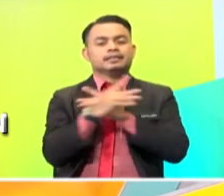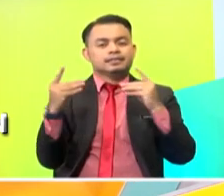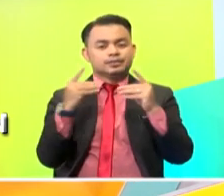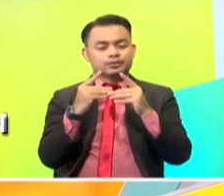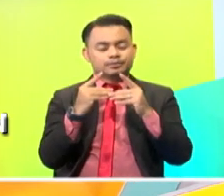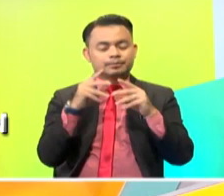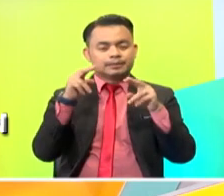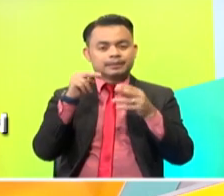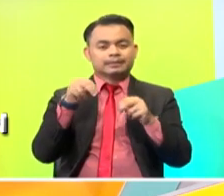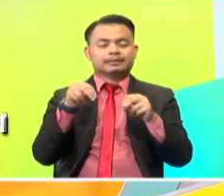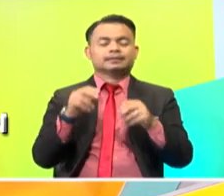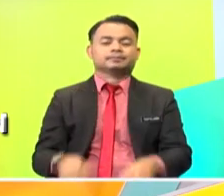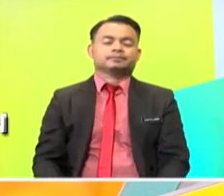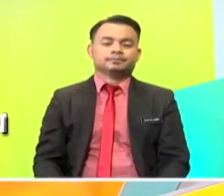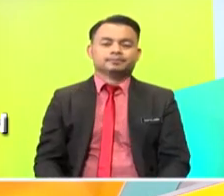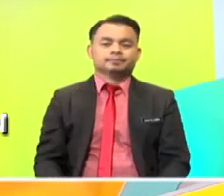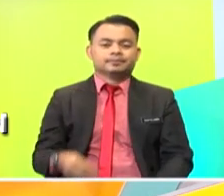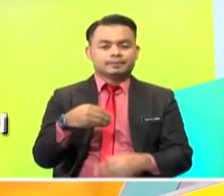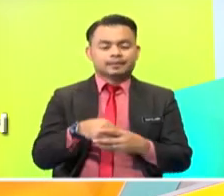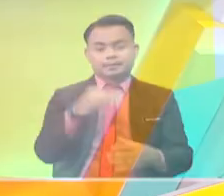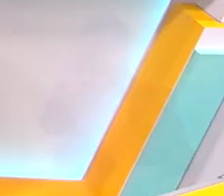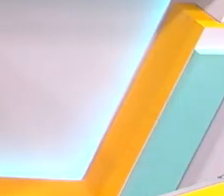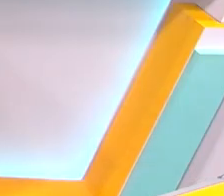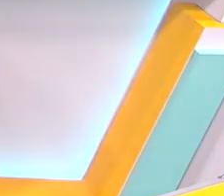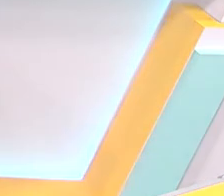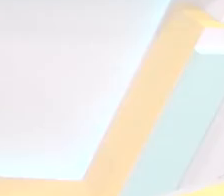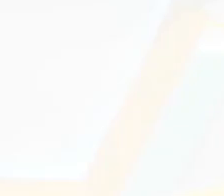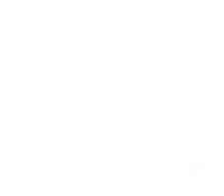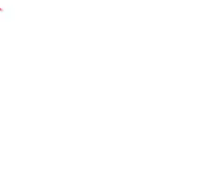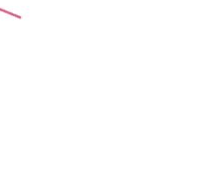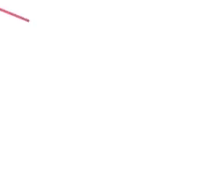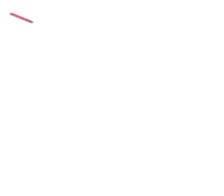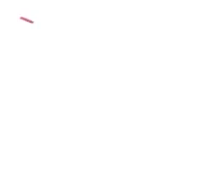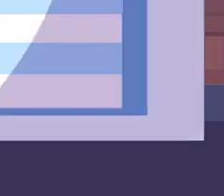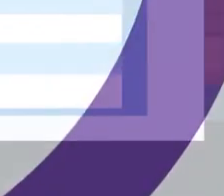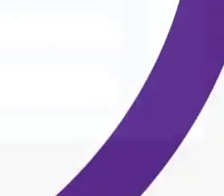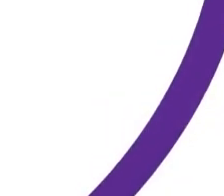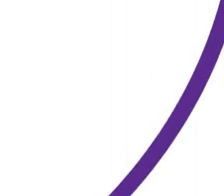anda selepas ini di Mohede TV QPR Hai